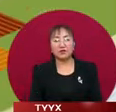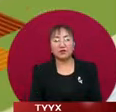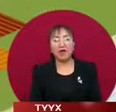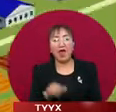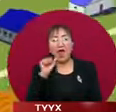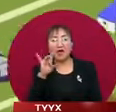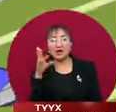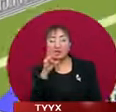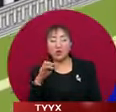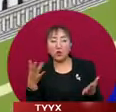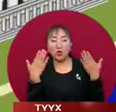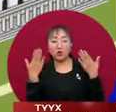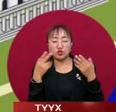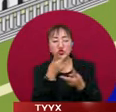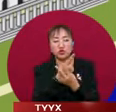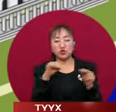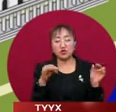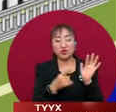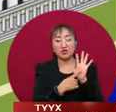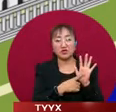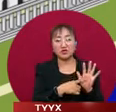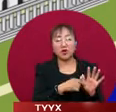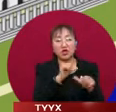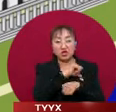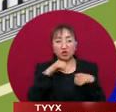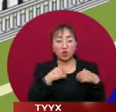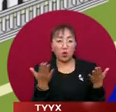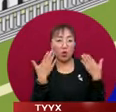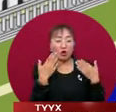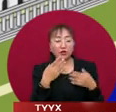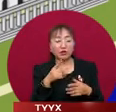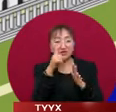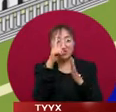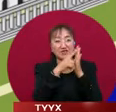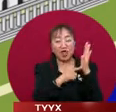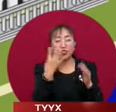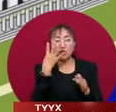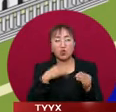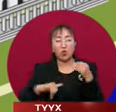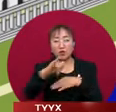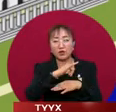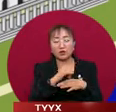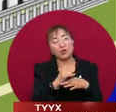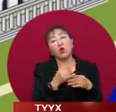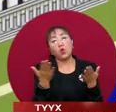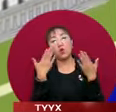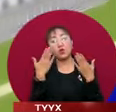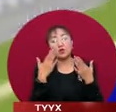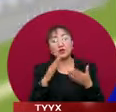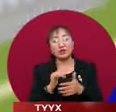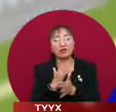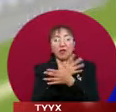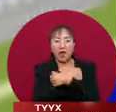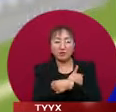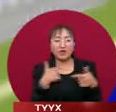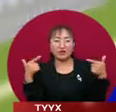Ардын хурал буюу чөлөөт иргэдийн хурал нь сард 4 удаа хуралдаж, хууль батлах, дайтах, найрамдах асуудлыг ил тод